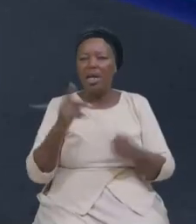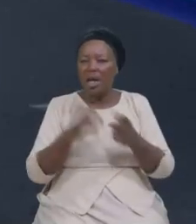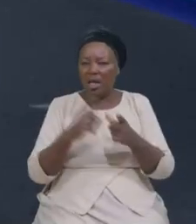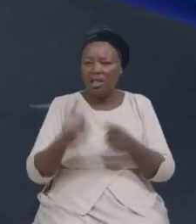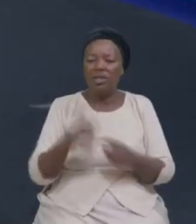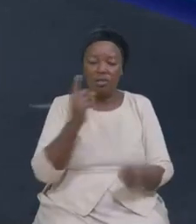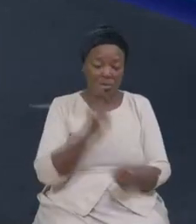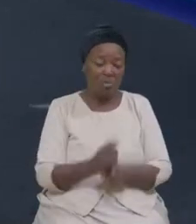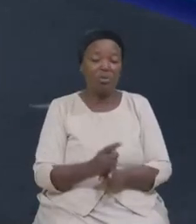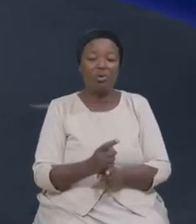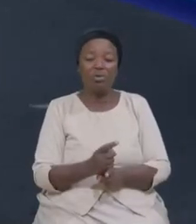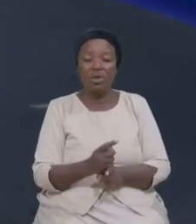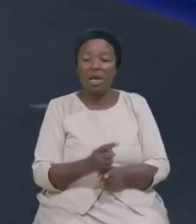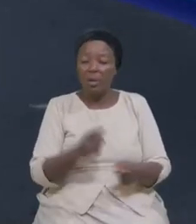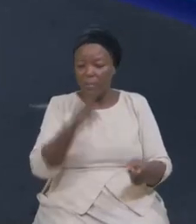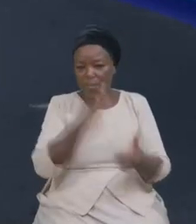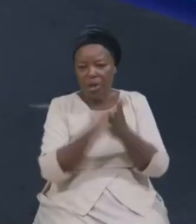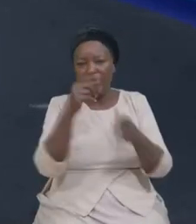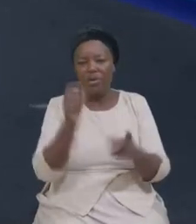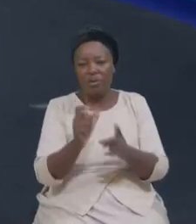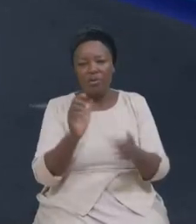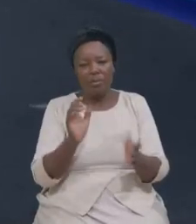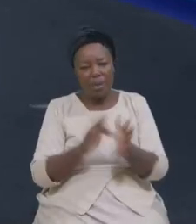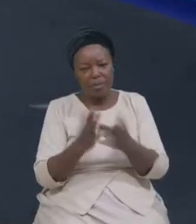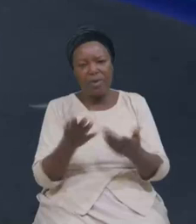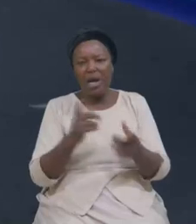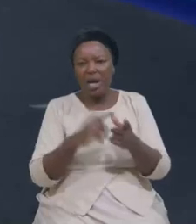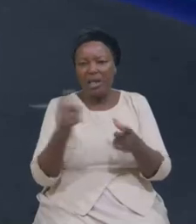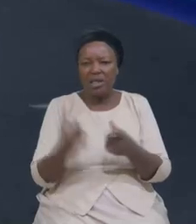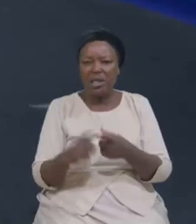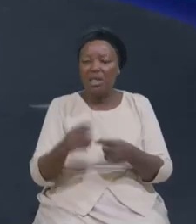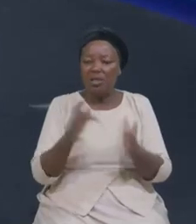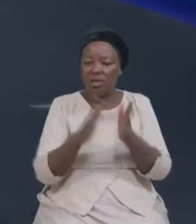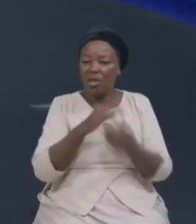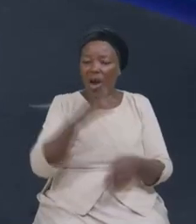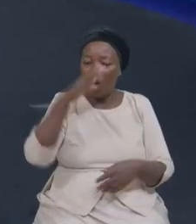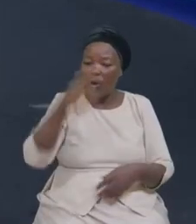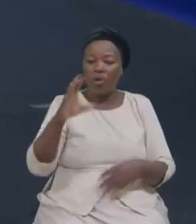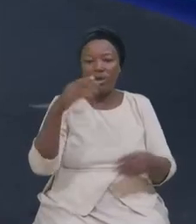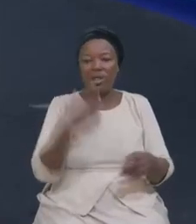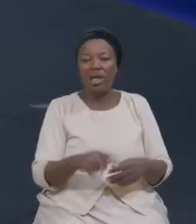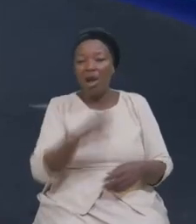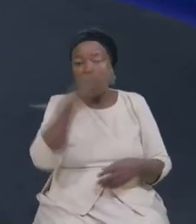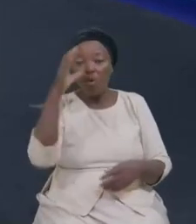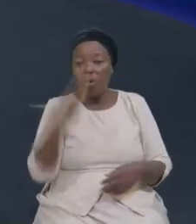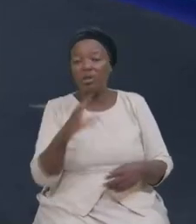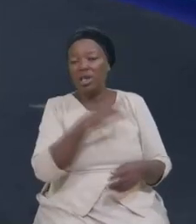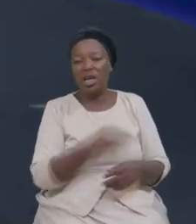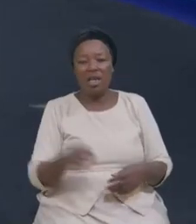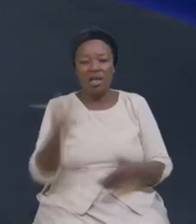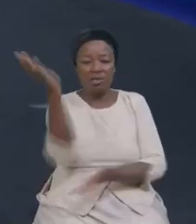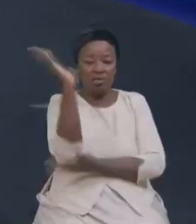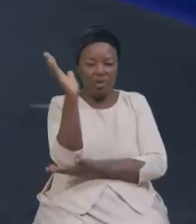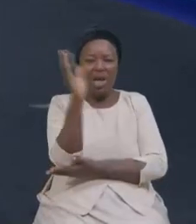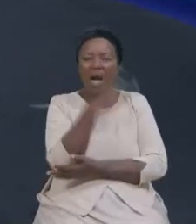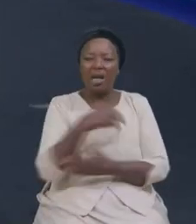fait. Il a maudit l'arbre stérile. Et le lendemain, ils ont vu l'arbre. C'est ce